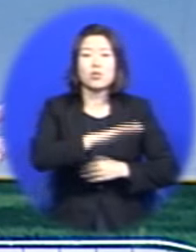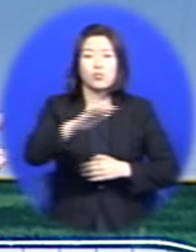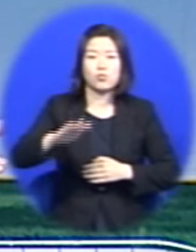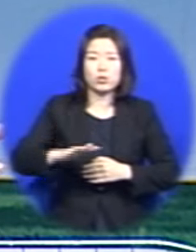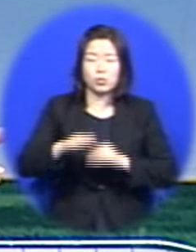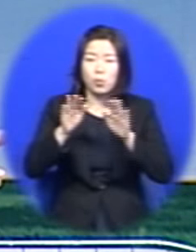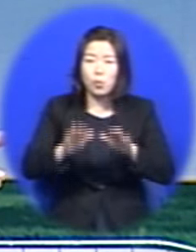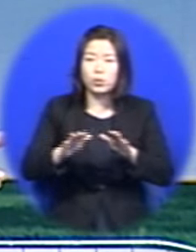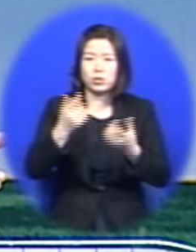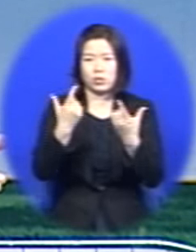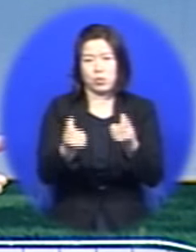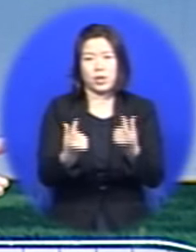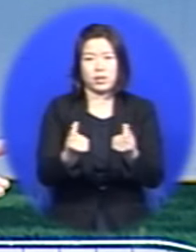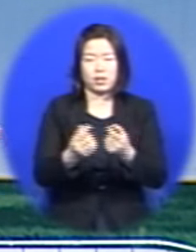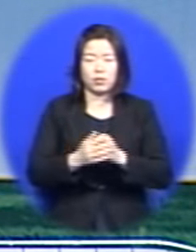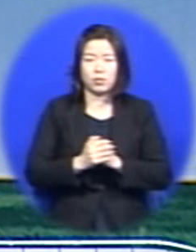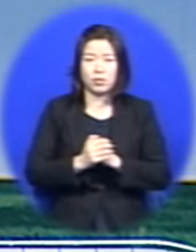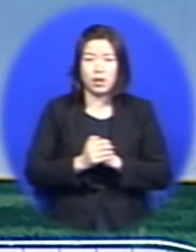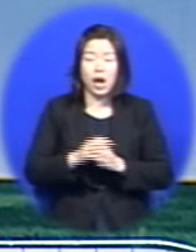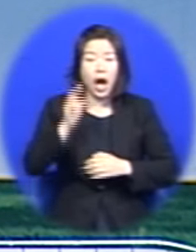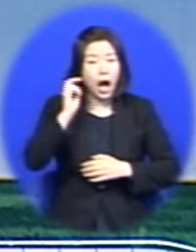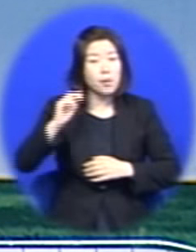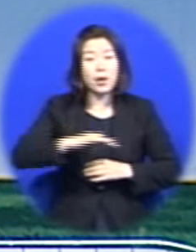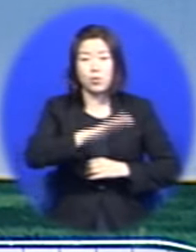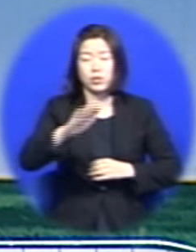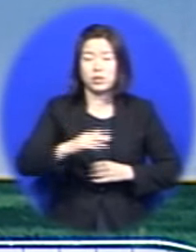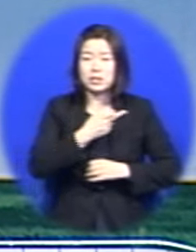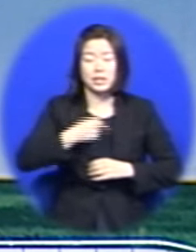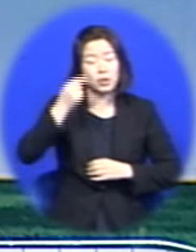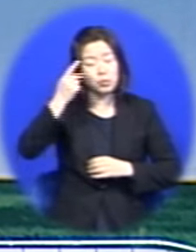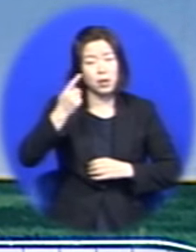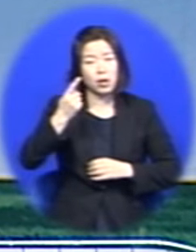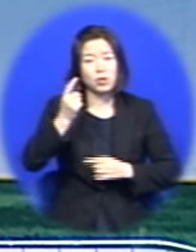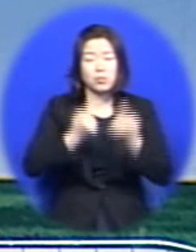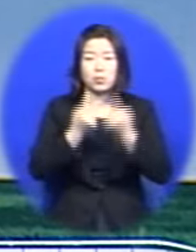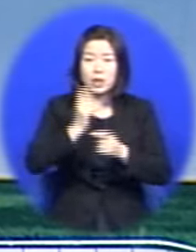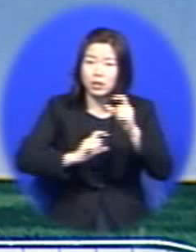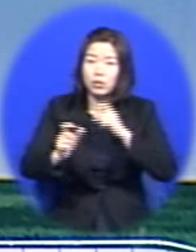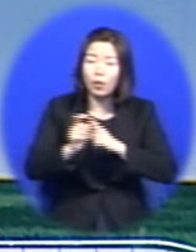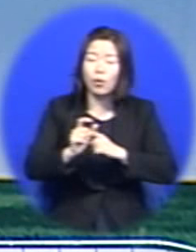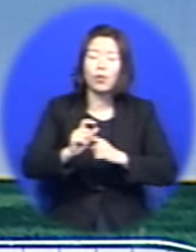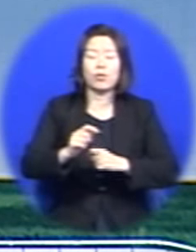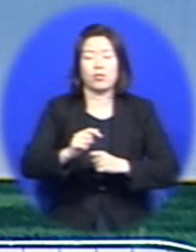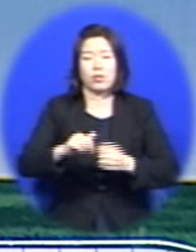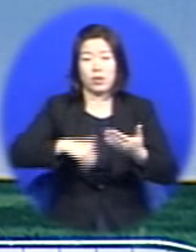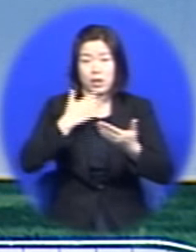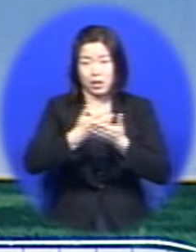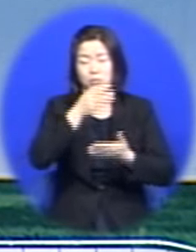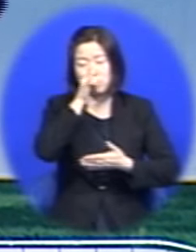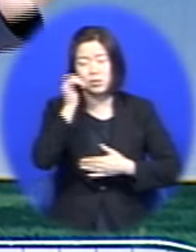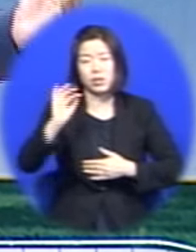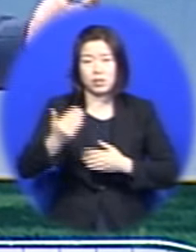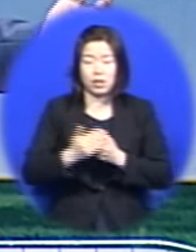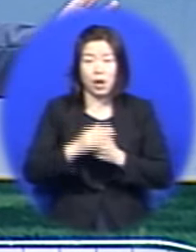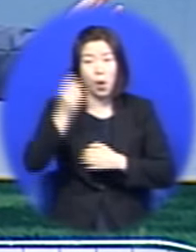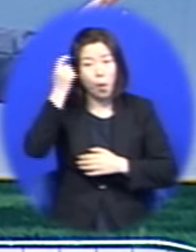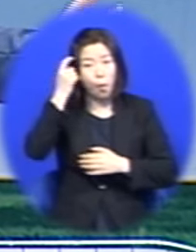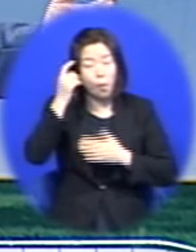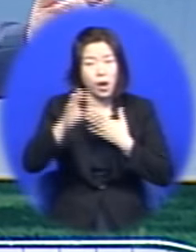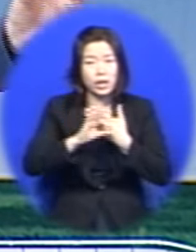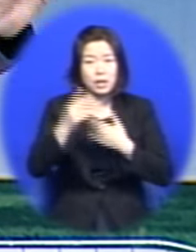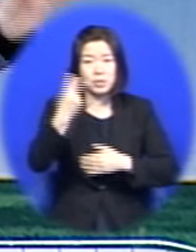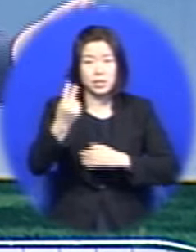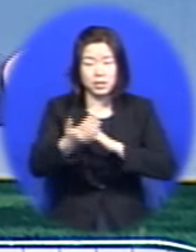오늘 마찬가지예요. 아마 우리는 사도 바울보다 더할 겁니다. 왜냐하면 2000년 전에 사도